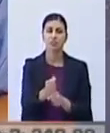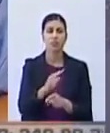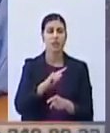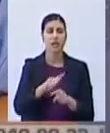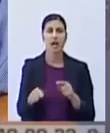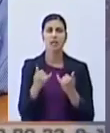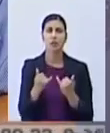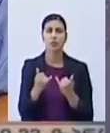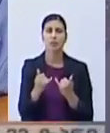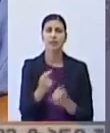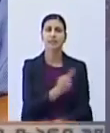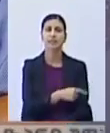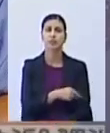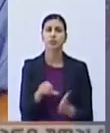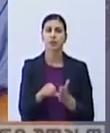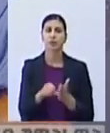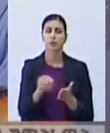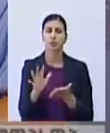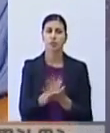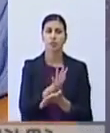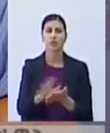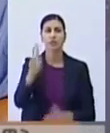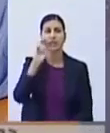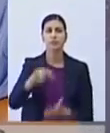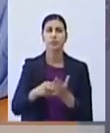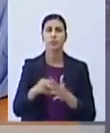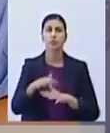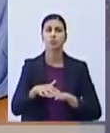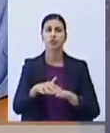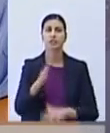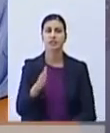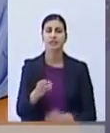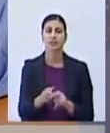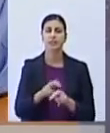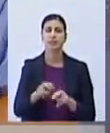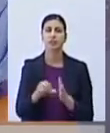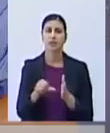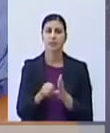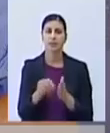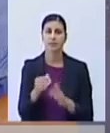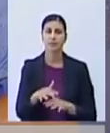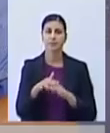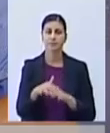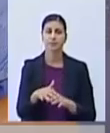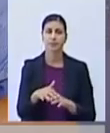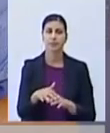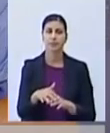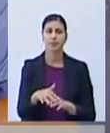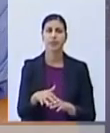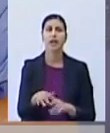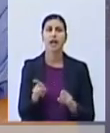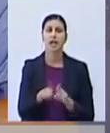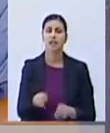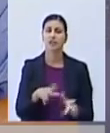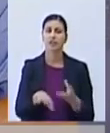გადაუდებელი სამედიცინო დახმარების უფასოობას. ანუ სახელმწიფო ბიუჯეტიდან იქნება ეს გადაუდებელი სამედიცინო დახმარებები დაფასებული, ეს დაფინანსებული.